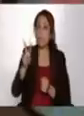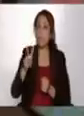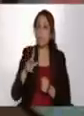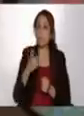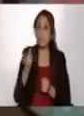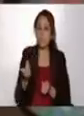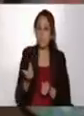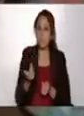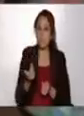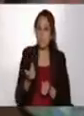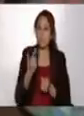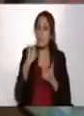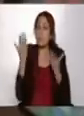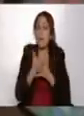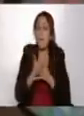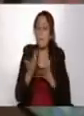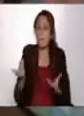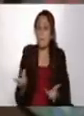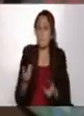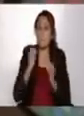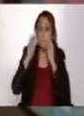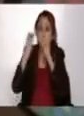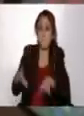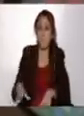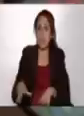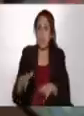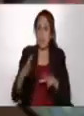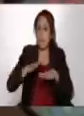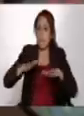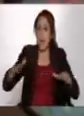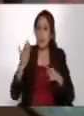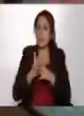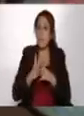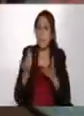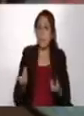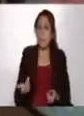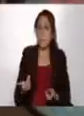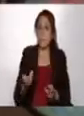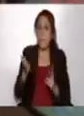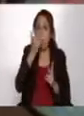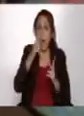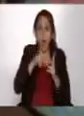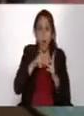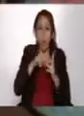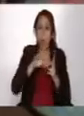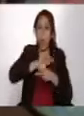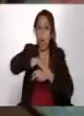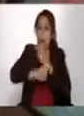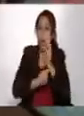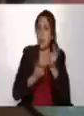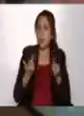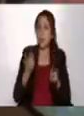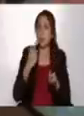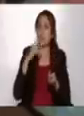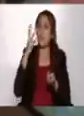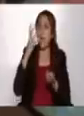كنت قلت ايه؟ ليه يا ابني؟ في عقلي بالي ما فيش كلام، بتقول لنفسي ليه يا ابني عملت في نفسك كده؟ ليه شبابك وليه عمرك